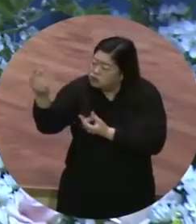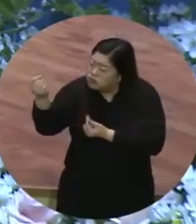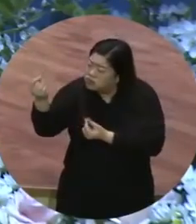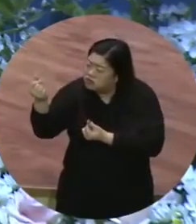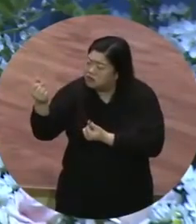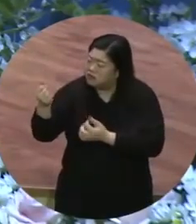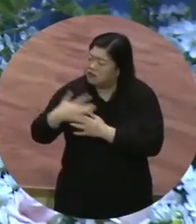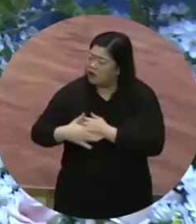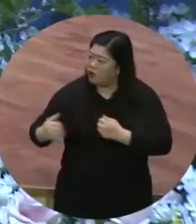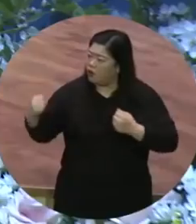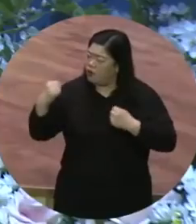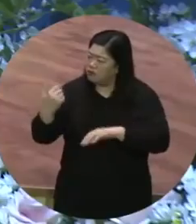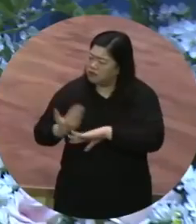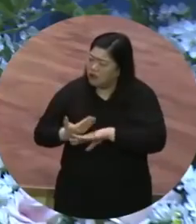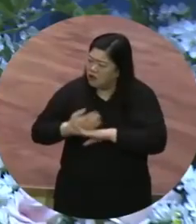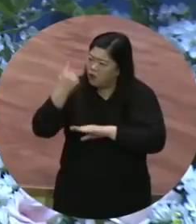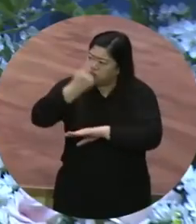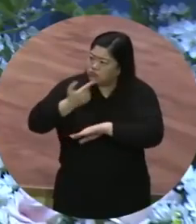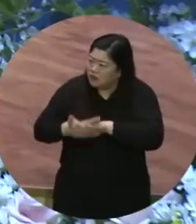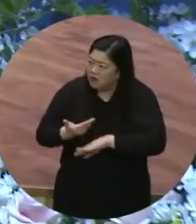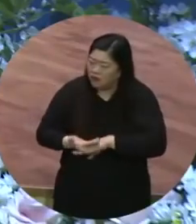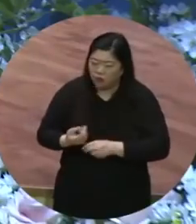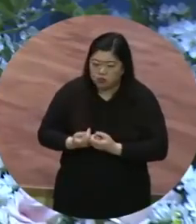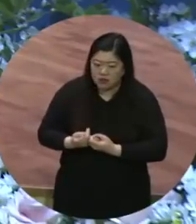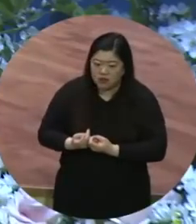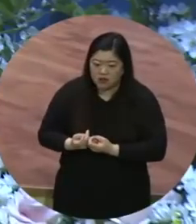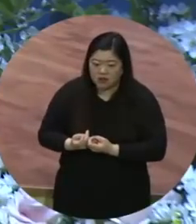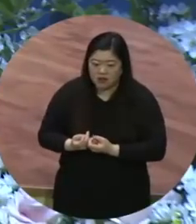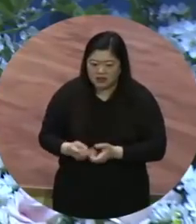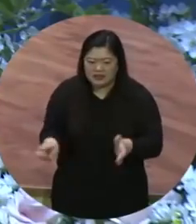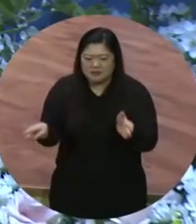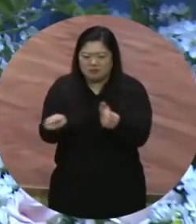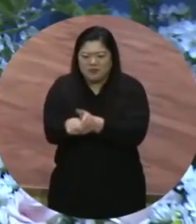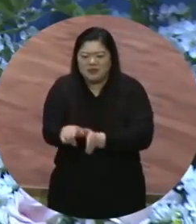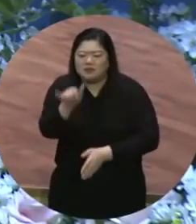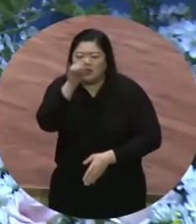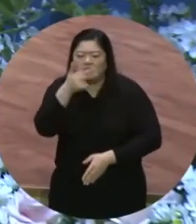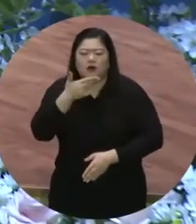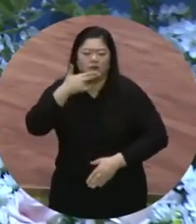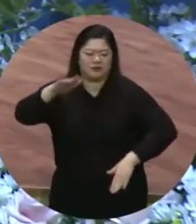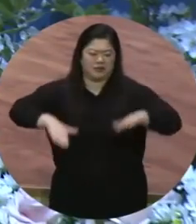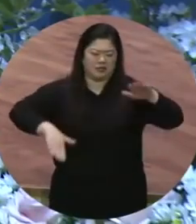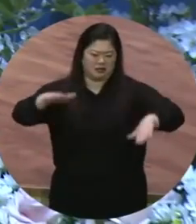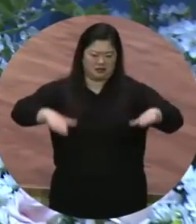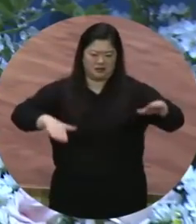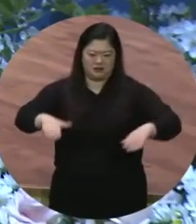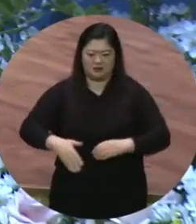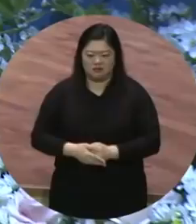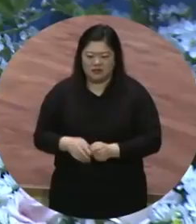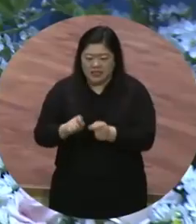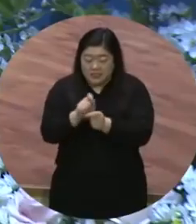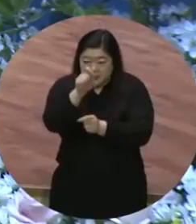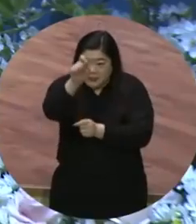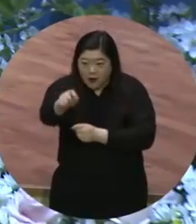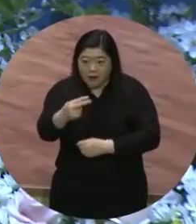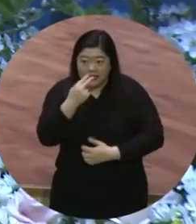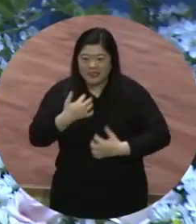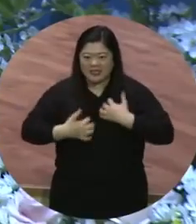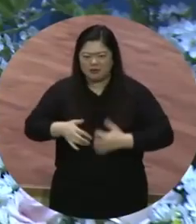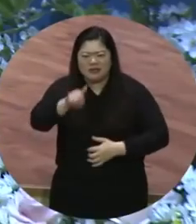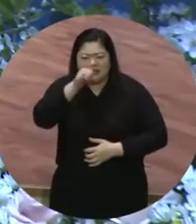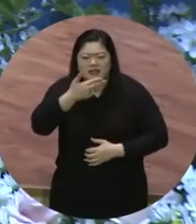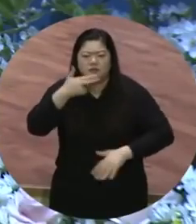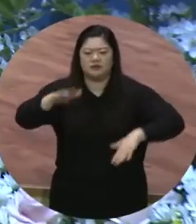다릅니다. 왜 그래요? 부활신앙 가지기 때문에. 영원한 생명 가지기 때문에. 겁이 없어요.